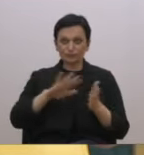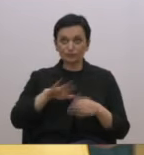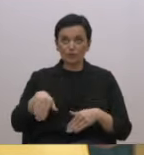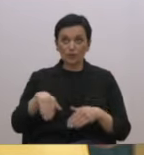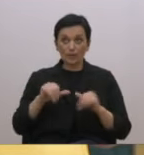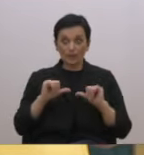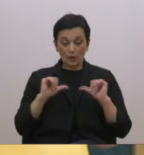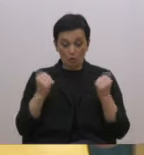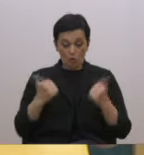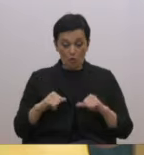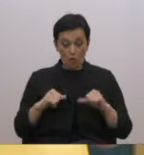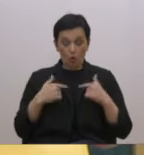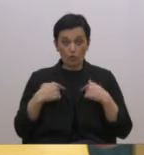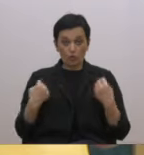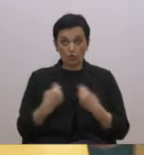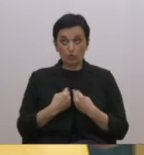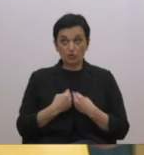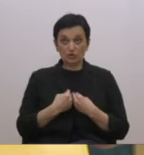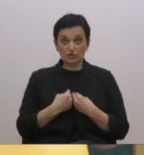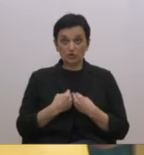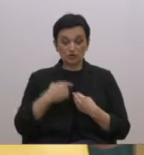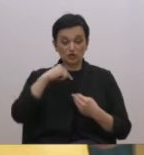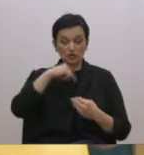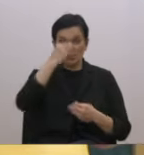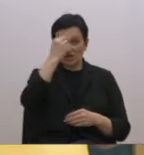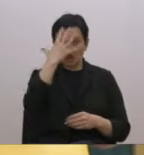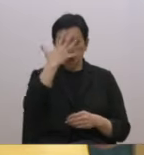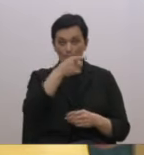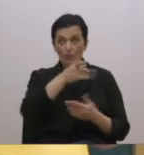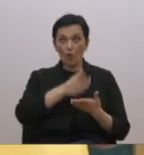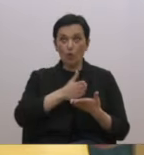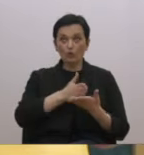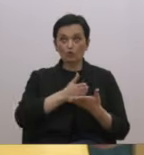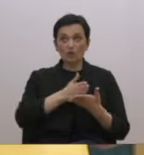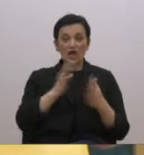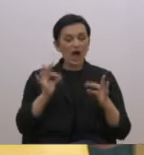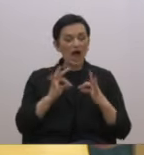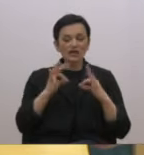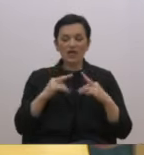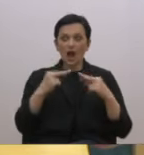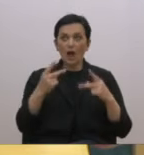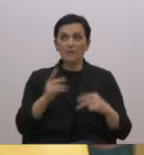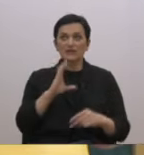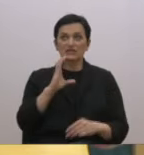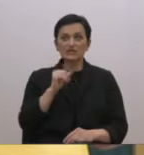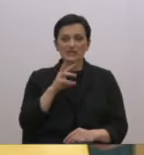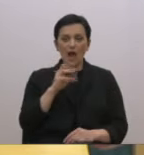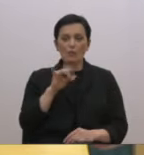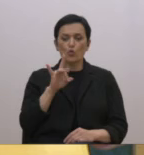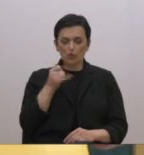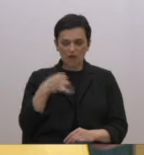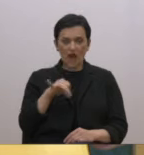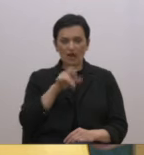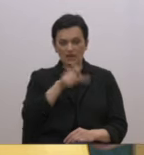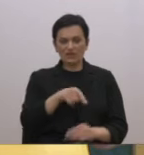კოსტუმი როაცვია შიგნით იაპონელია და არაფერი არ შეცვლილა. სამურაია ის კიდე